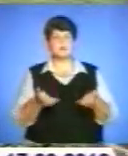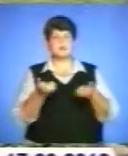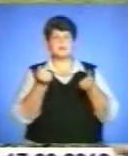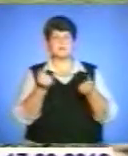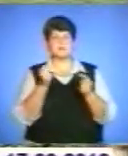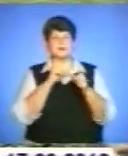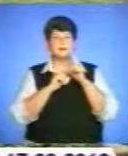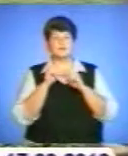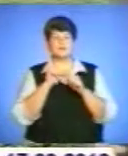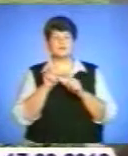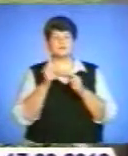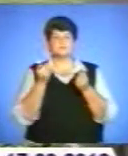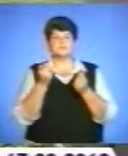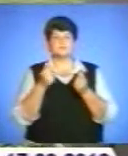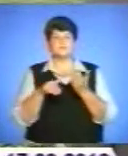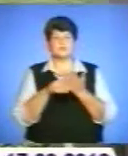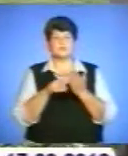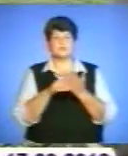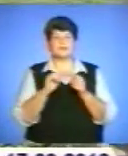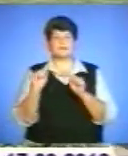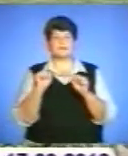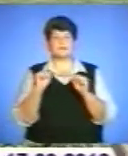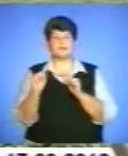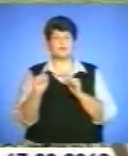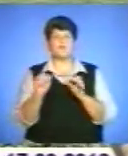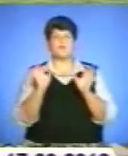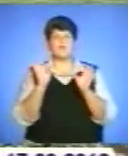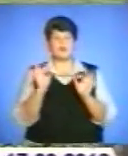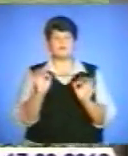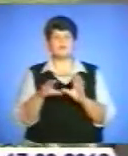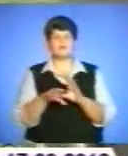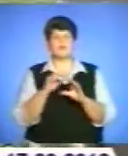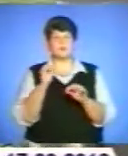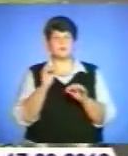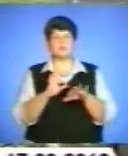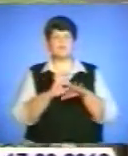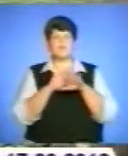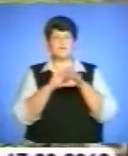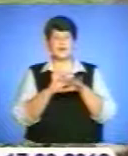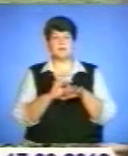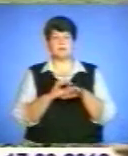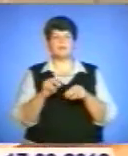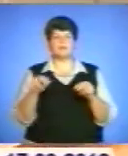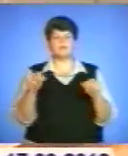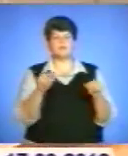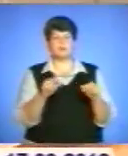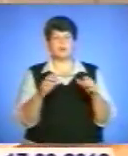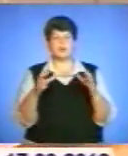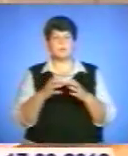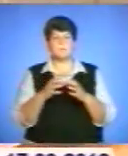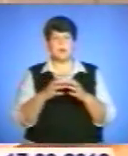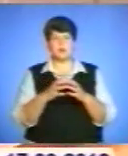десь допомогти керівникам сільськогосподарських підприємств у правильному виборі і проведенні посівної компанії. У нас в